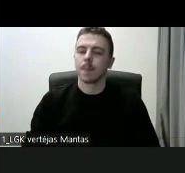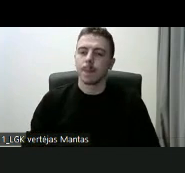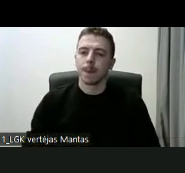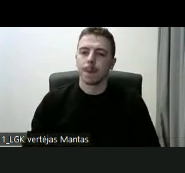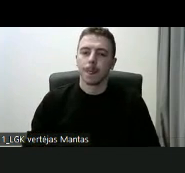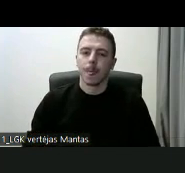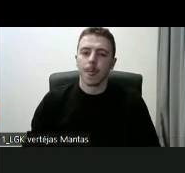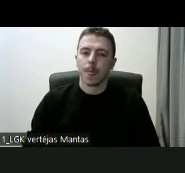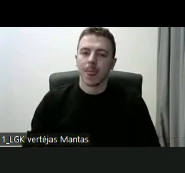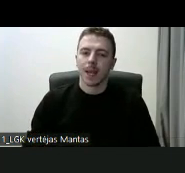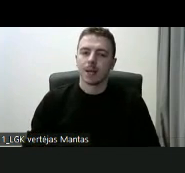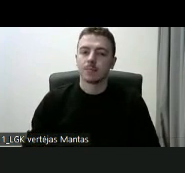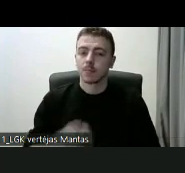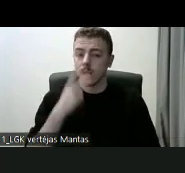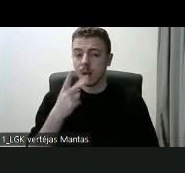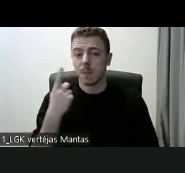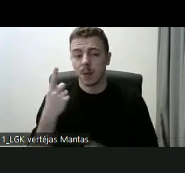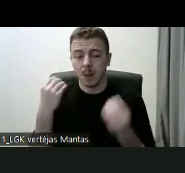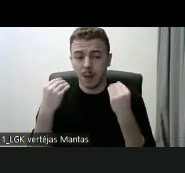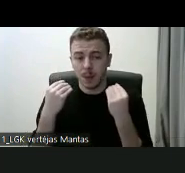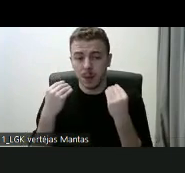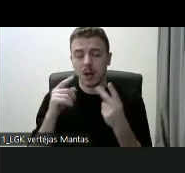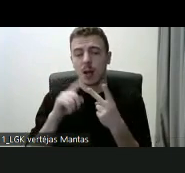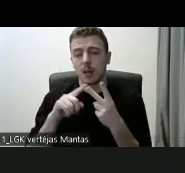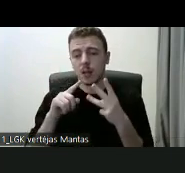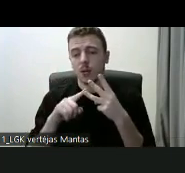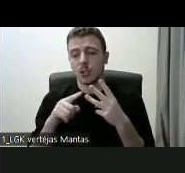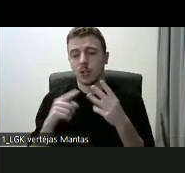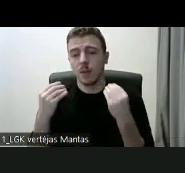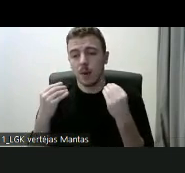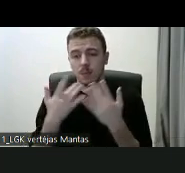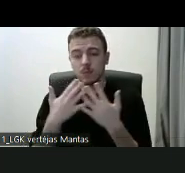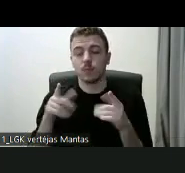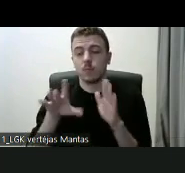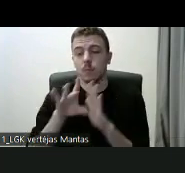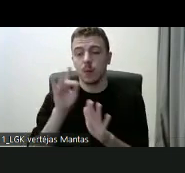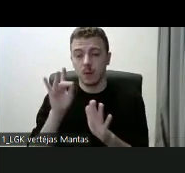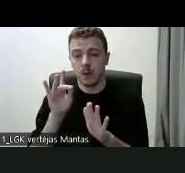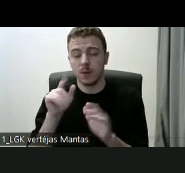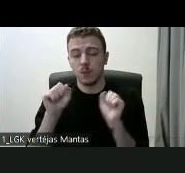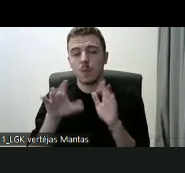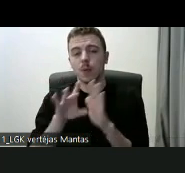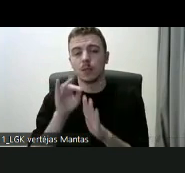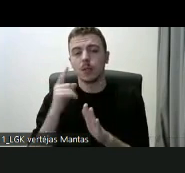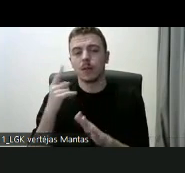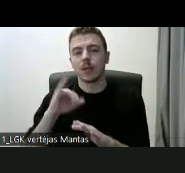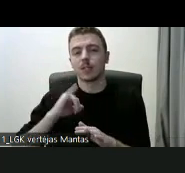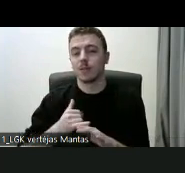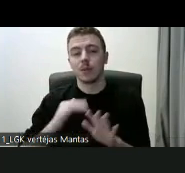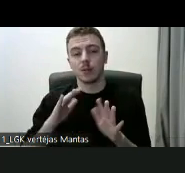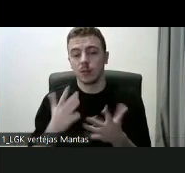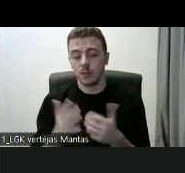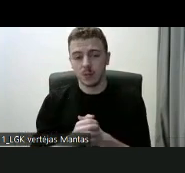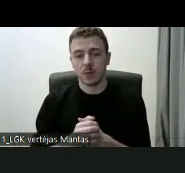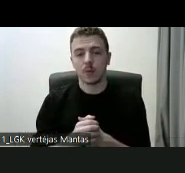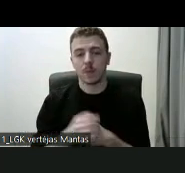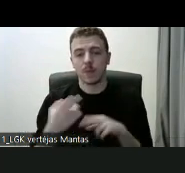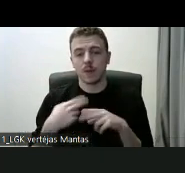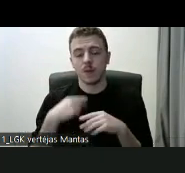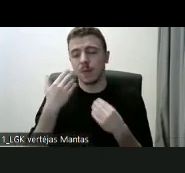jūs matote, pirmą pamoką, antrą, trečią, jūs visos turi savo temas. Išsirinkite vieną iš sričių, kurią mes